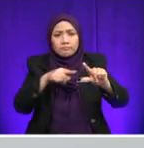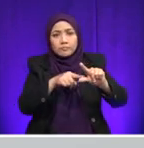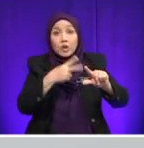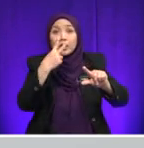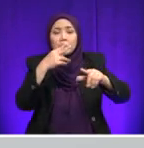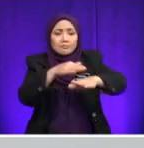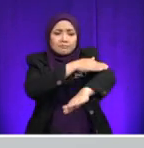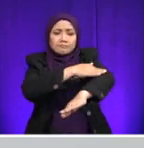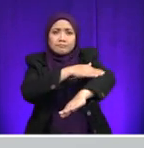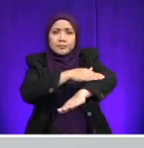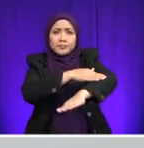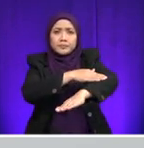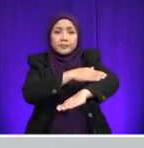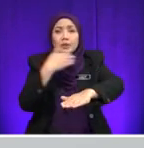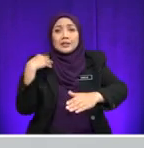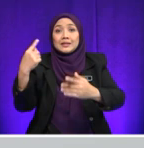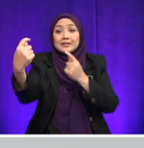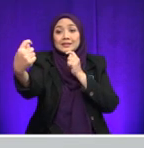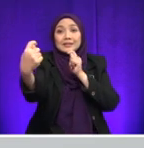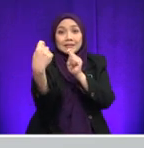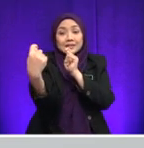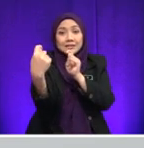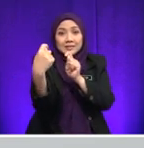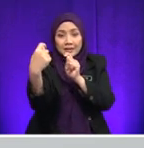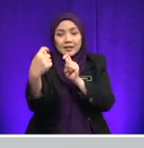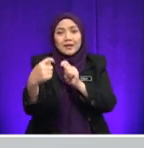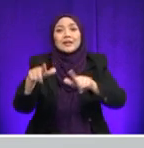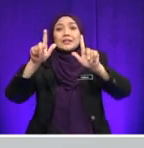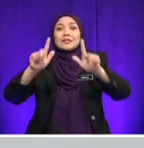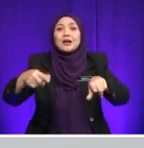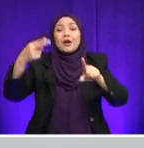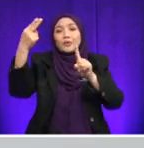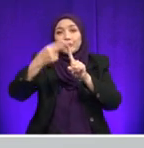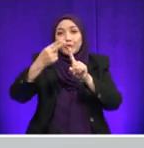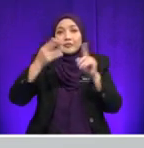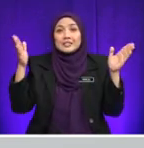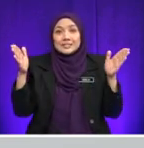e kita akan label dia dengan huruf kecil